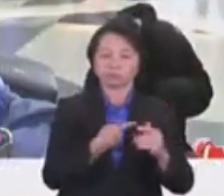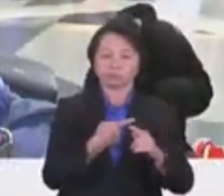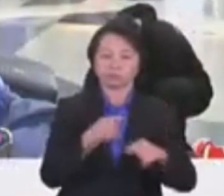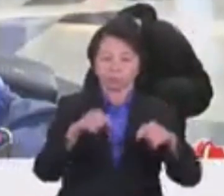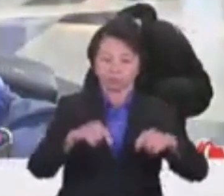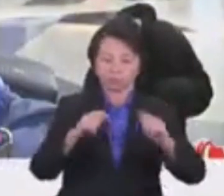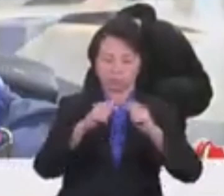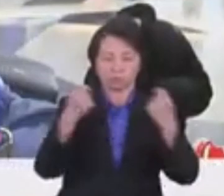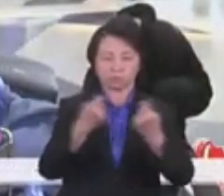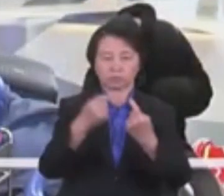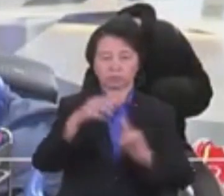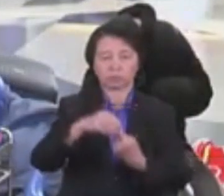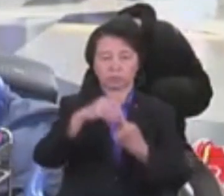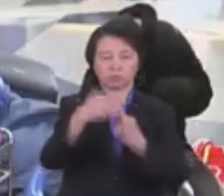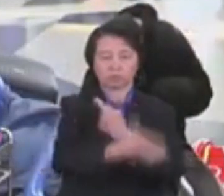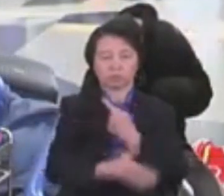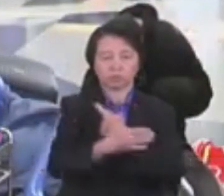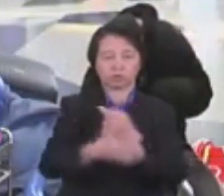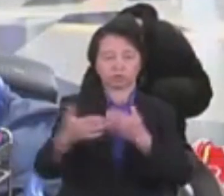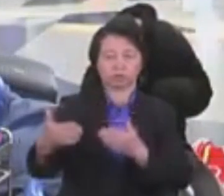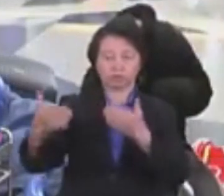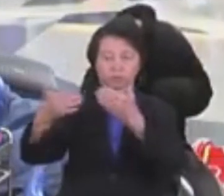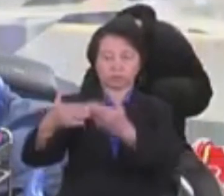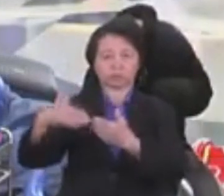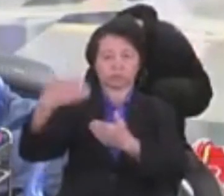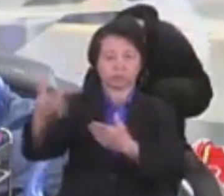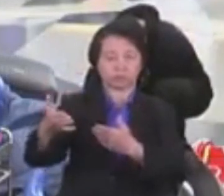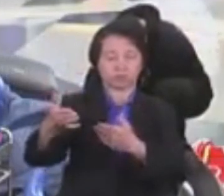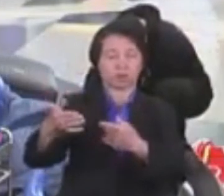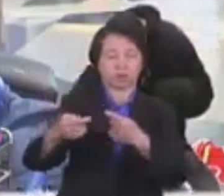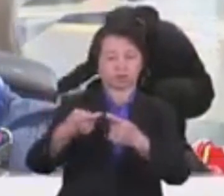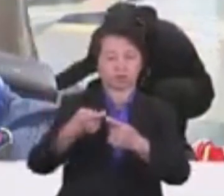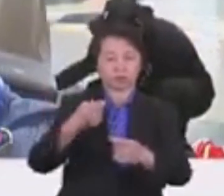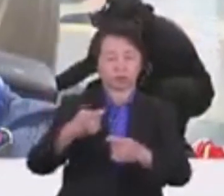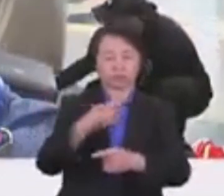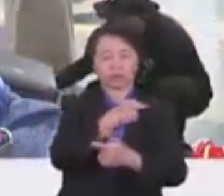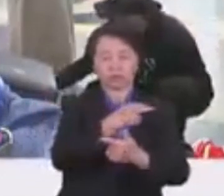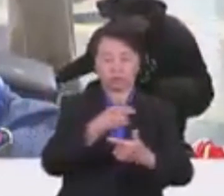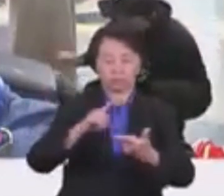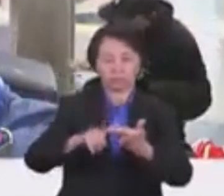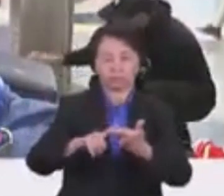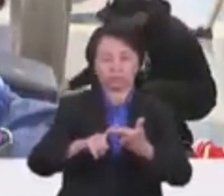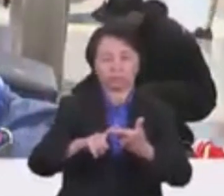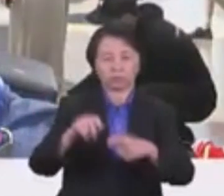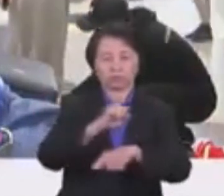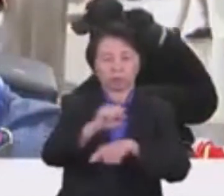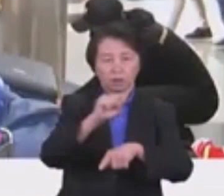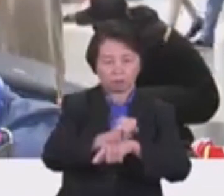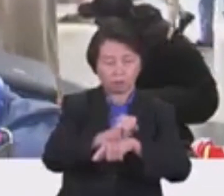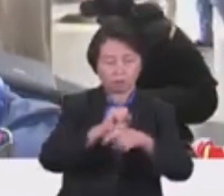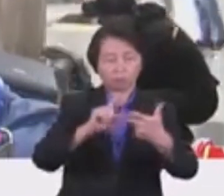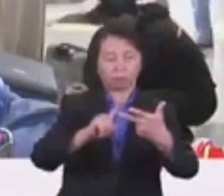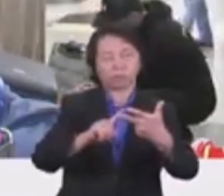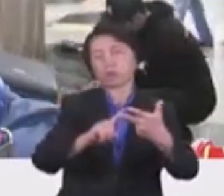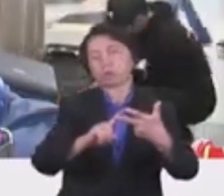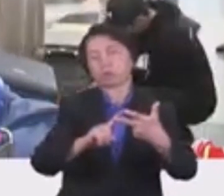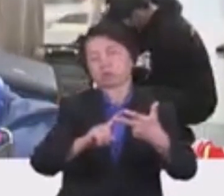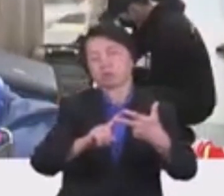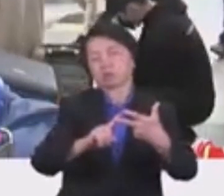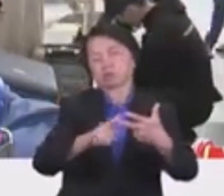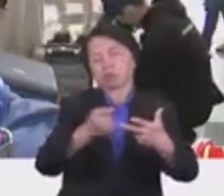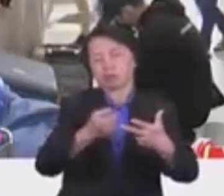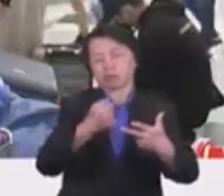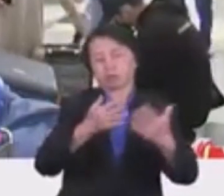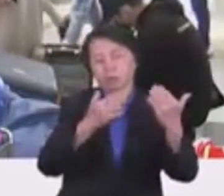things especially negara-negara Jiran kita DPR Timnas Indonesia Singapore am